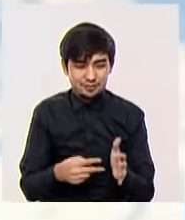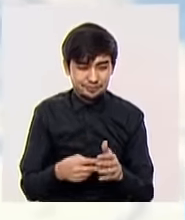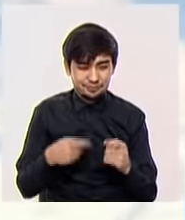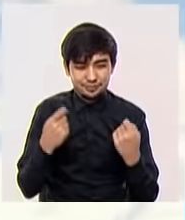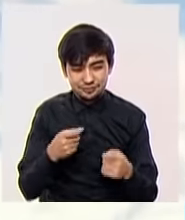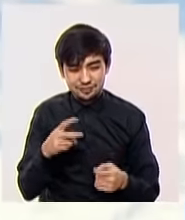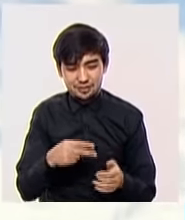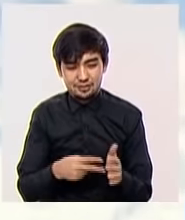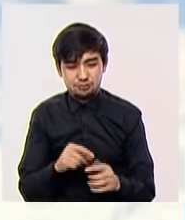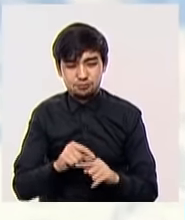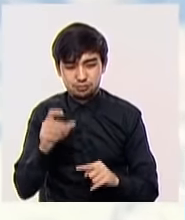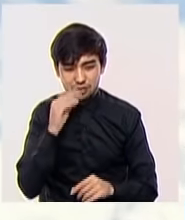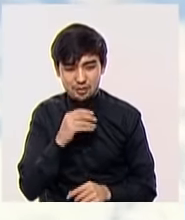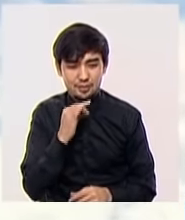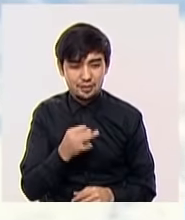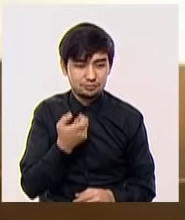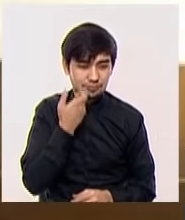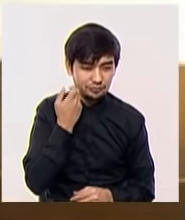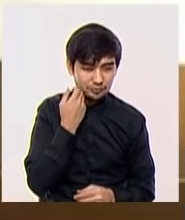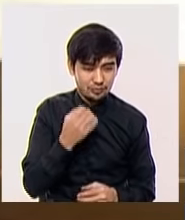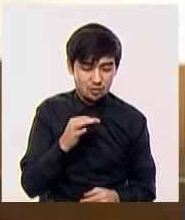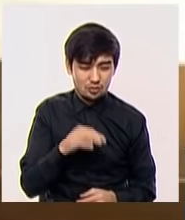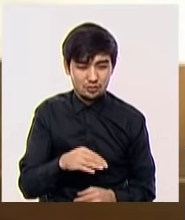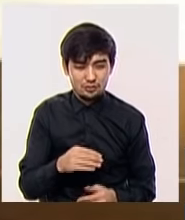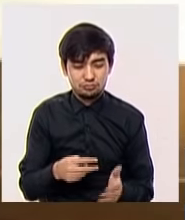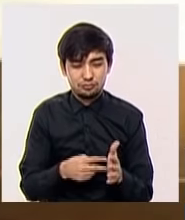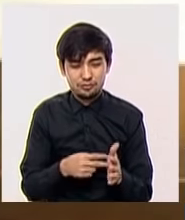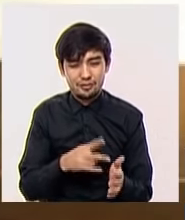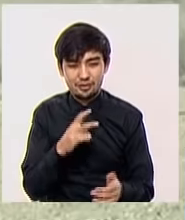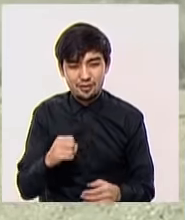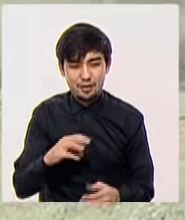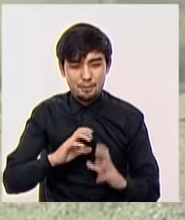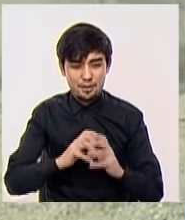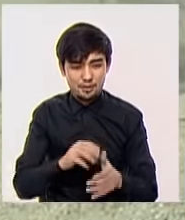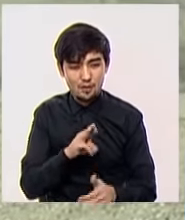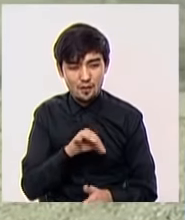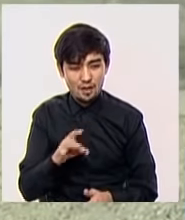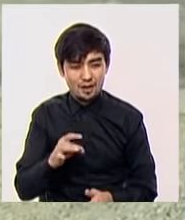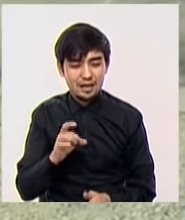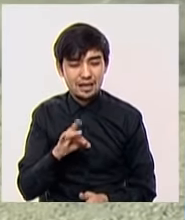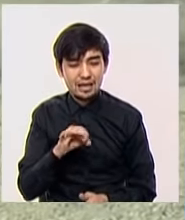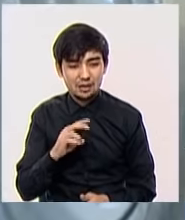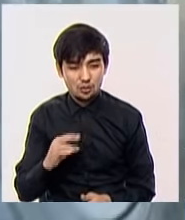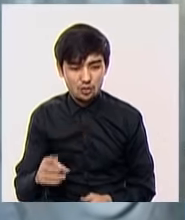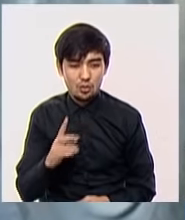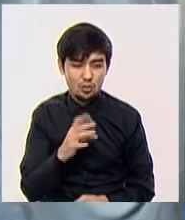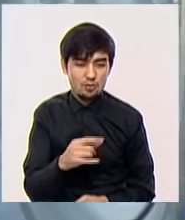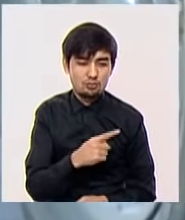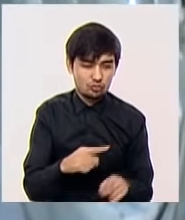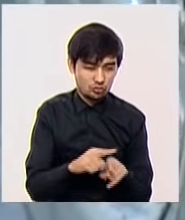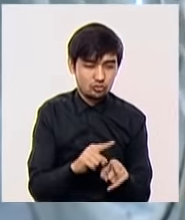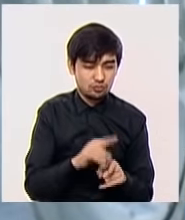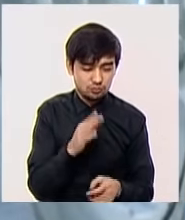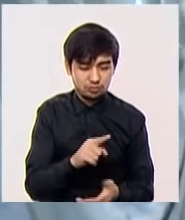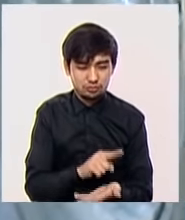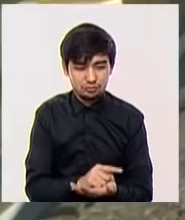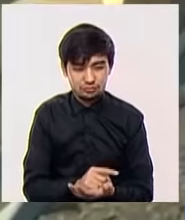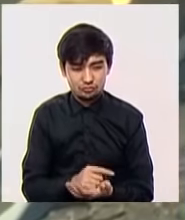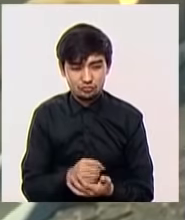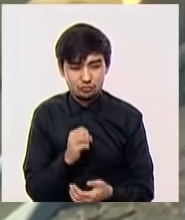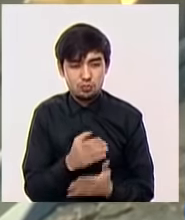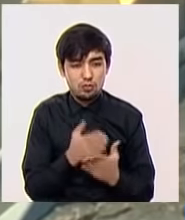возможно даже рост доходов от более высоких цен на мировых товарных рынков но минусы будут ощущаться острее